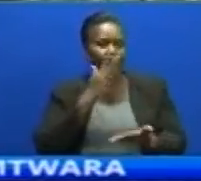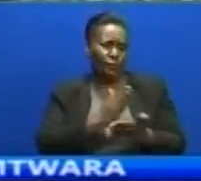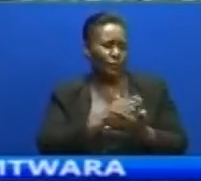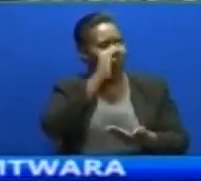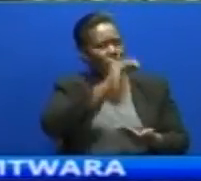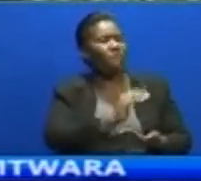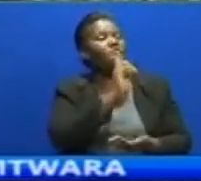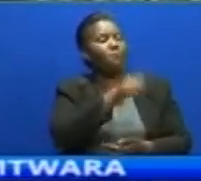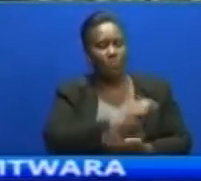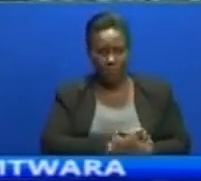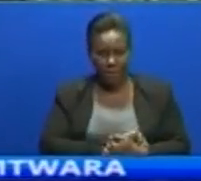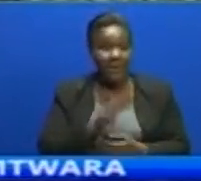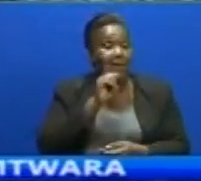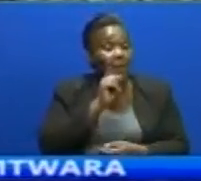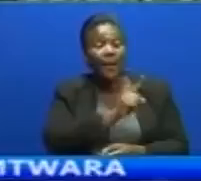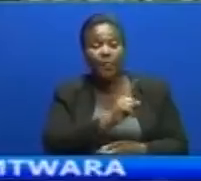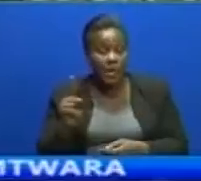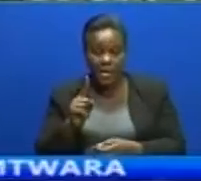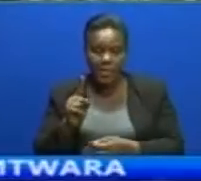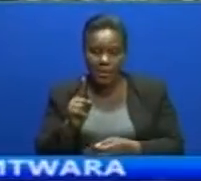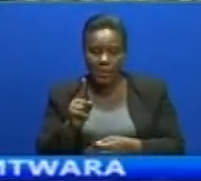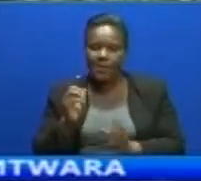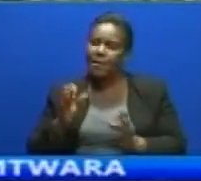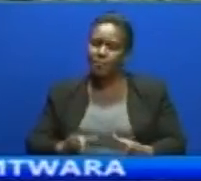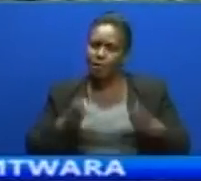ya wiki, tunaleta magunia kwamba kila minada inakwenda na